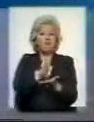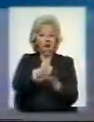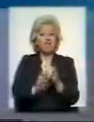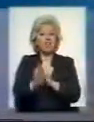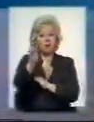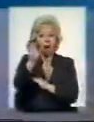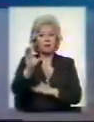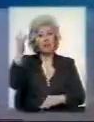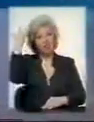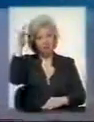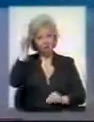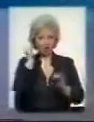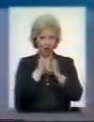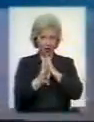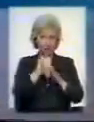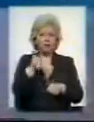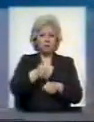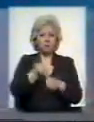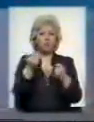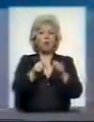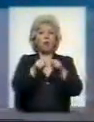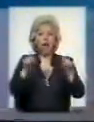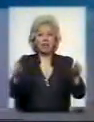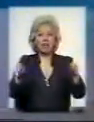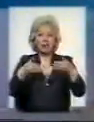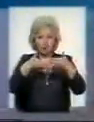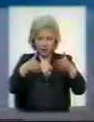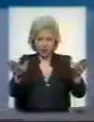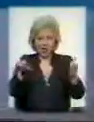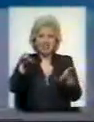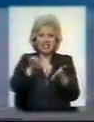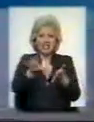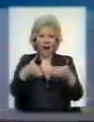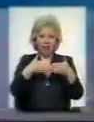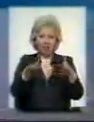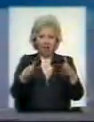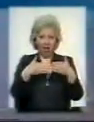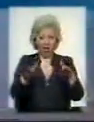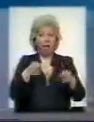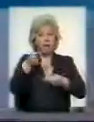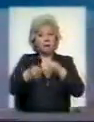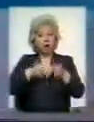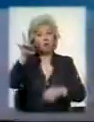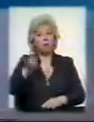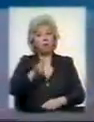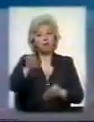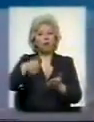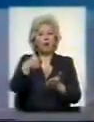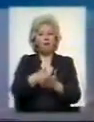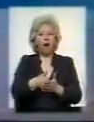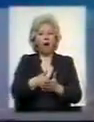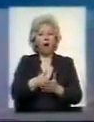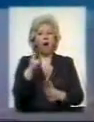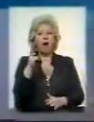Впервые за последние 10 лет сегодня здесь открыли центральные двери. В честь этого события мессу провел Тадеуш Кондрусевич, глава католической церкви